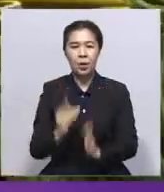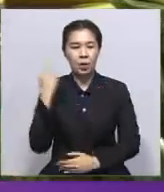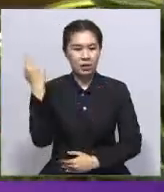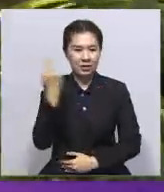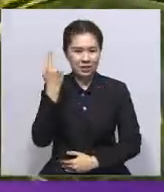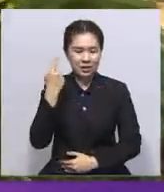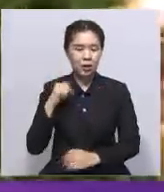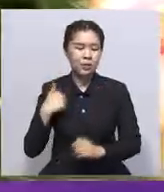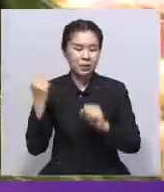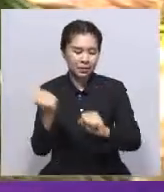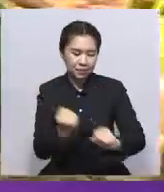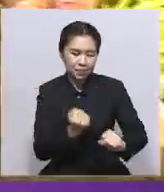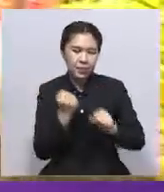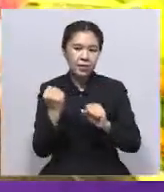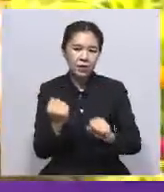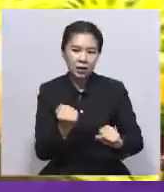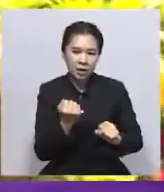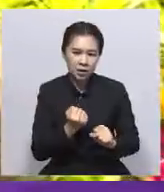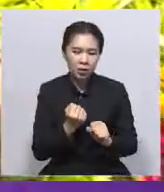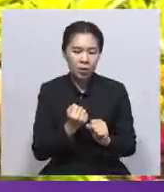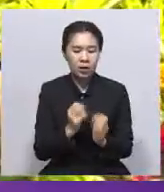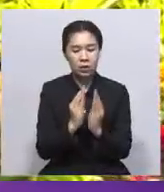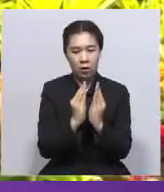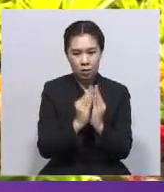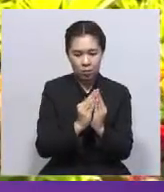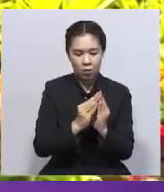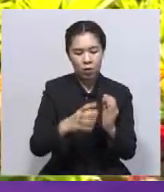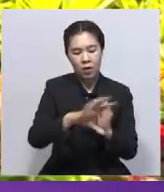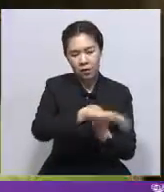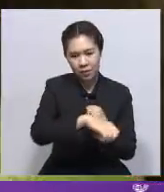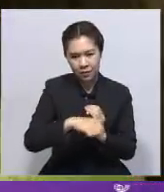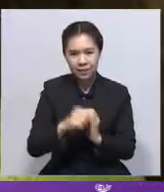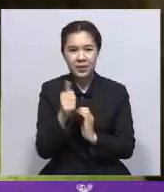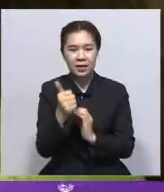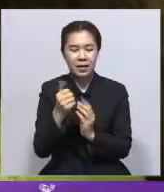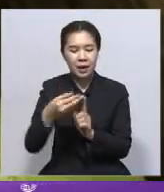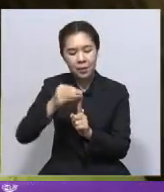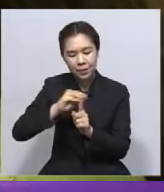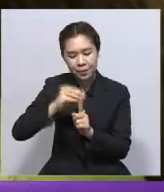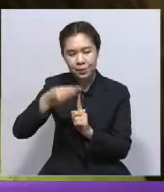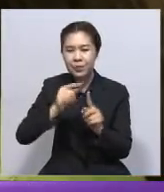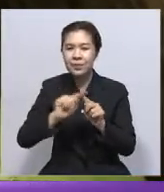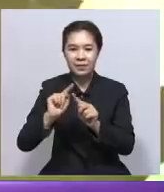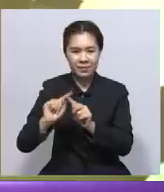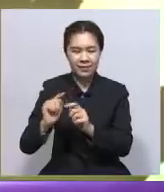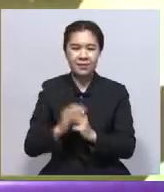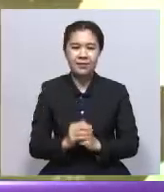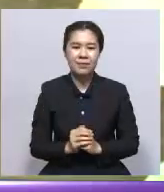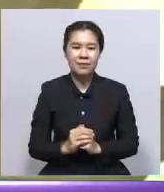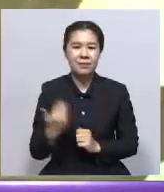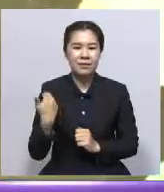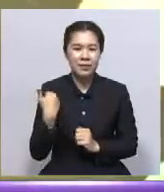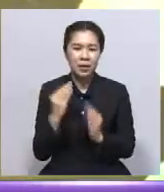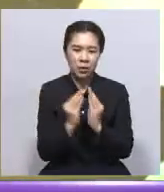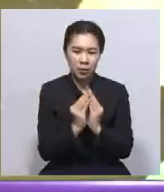พายเรือกลางนาบัวและเก็บดอกบัวรวมถึงเรียนรู้วิธีการพับดอกบัวด้วยค่ะนอกจากนี้ปลูกบัวแล้วยัง